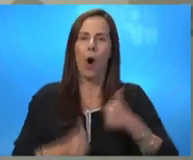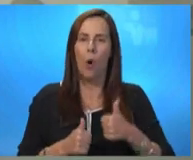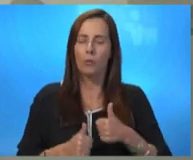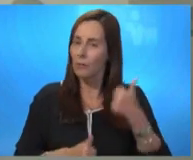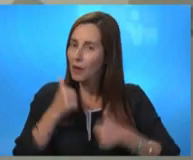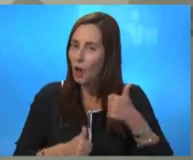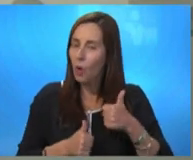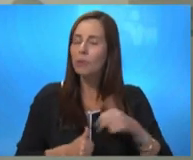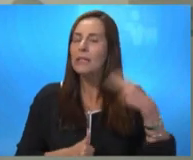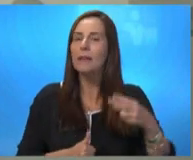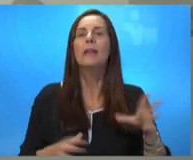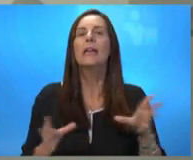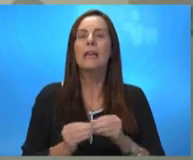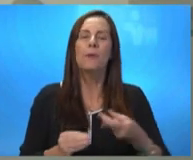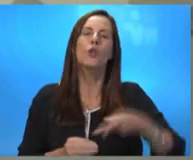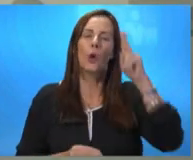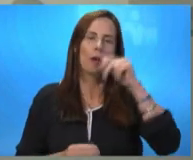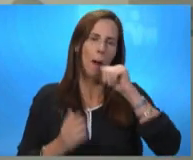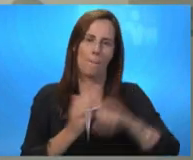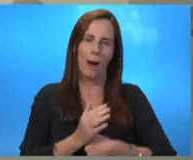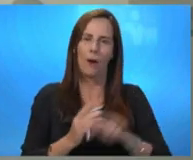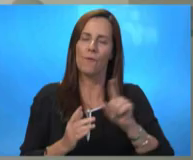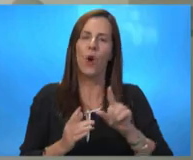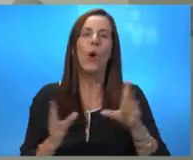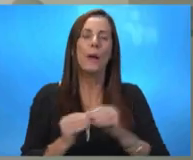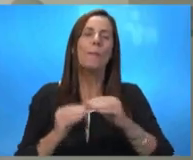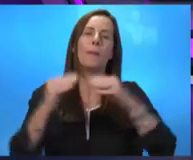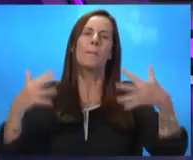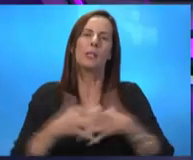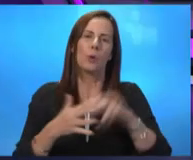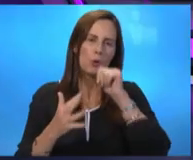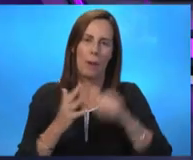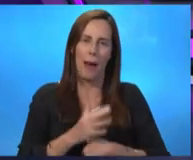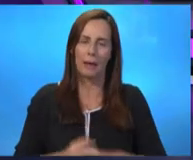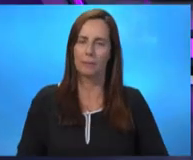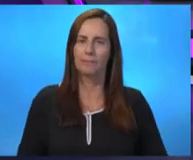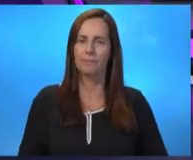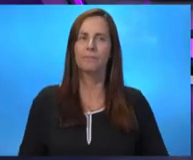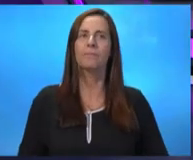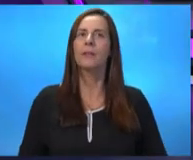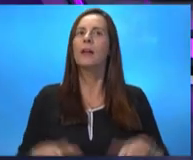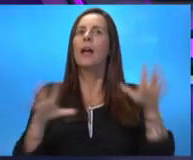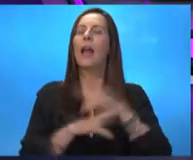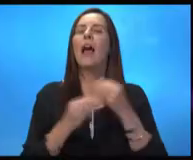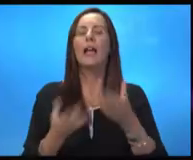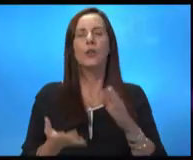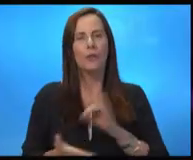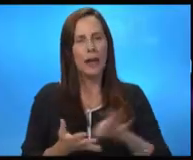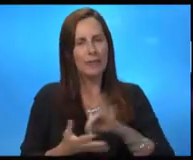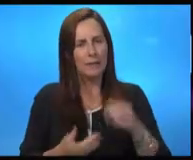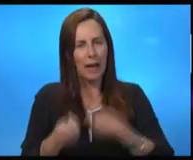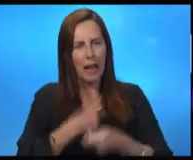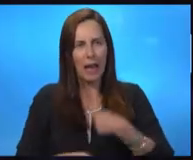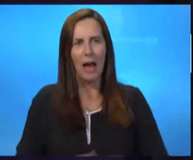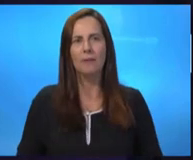ותחרות תהיה באמצעות יותר בנקים ולא באמצעות מיזוגי בנקים. לילה טוב לליאל קייזר, כתבת התחום הכלכלי. לילה טוב,